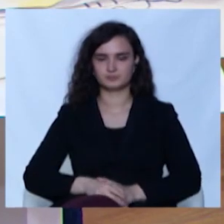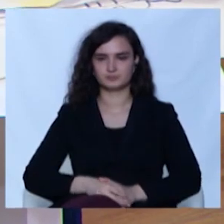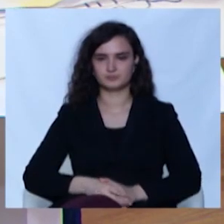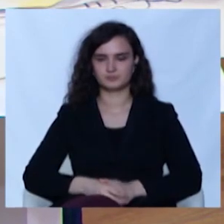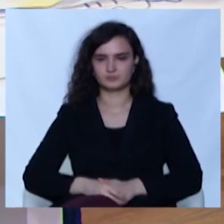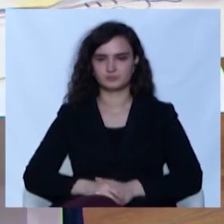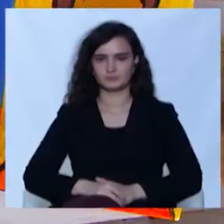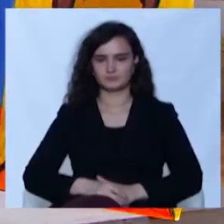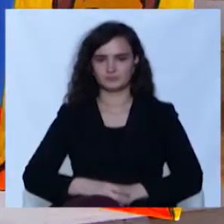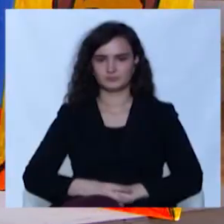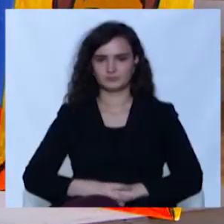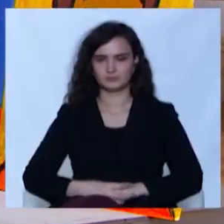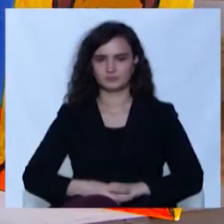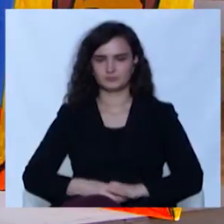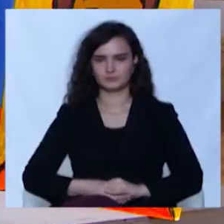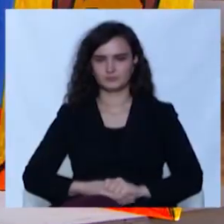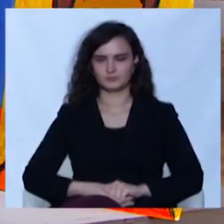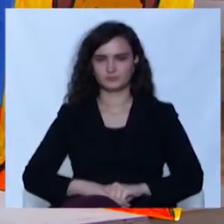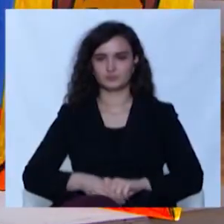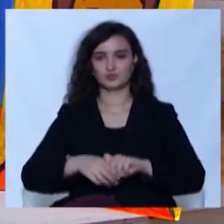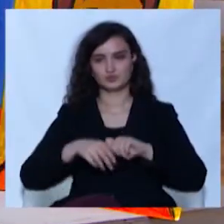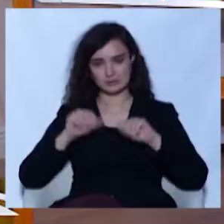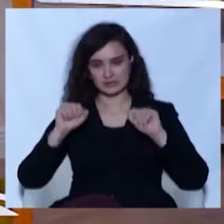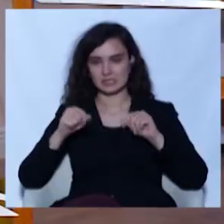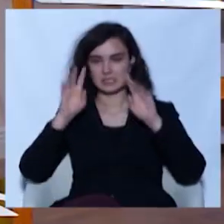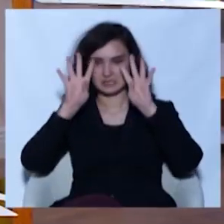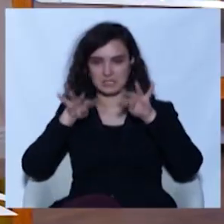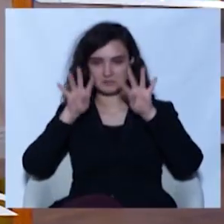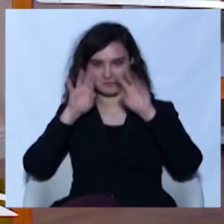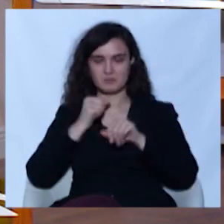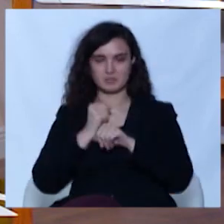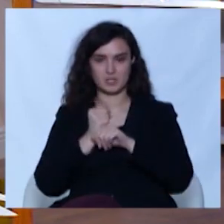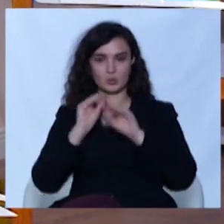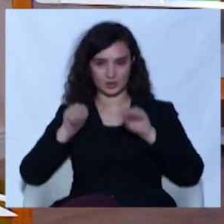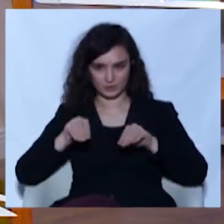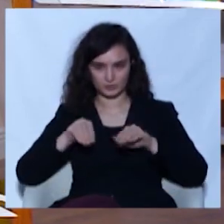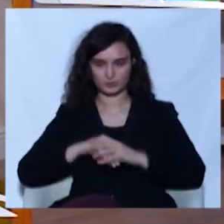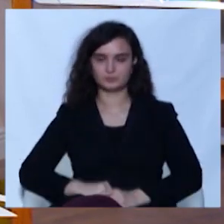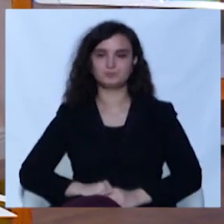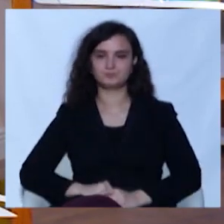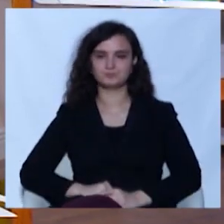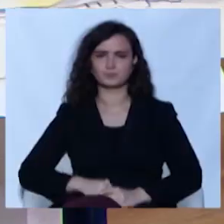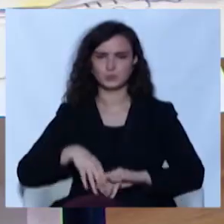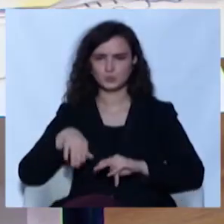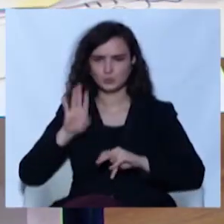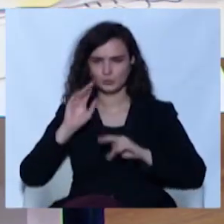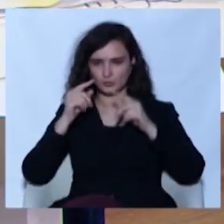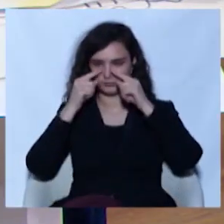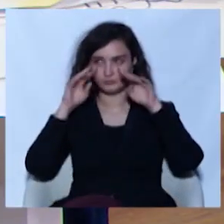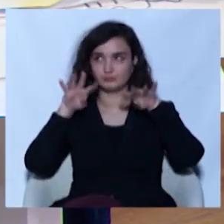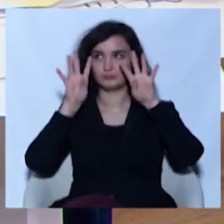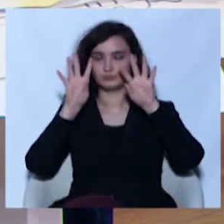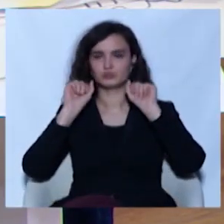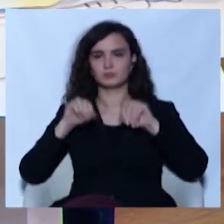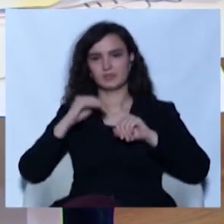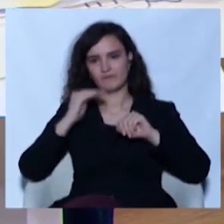Камовидесес цото дидатесе. Шагилиатесе ти цам цаме биц гаук этот. Ти цам цаме би просто витари хоме